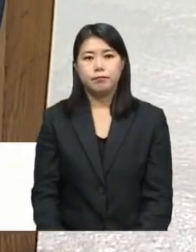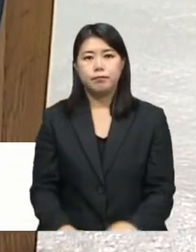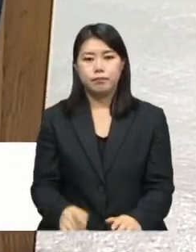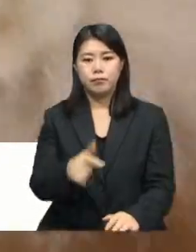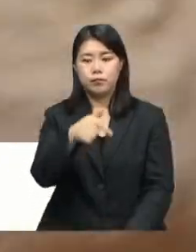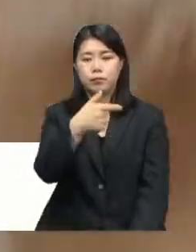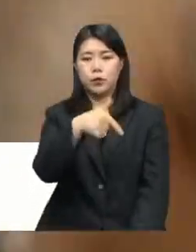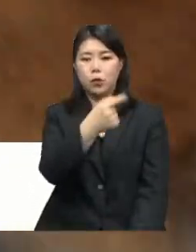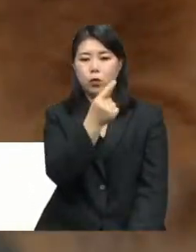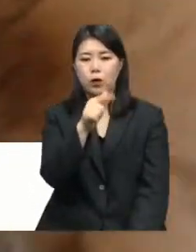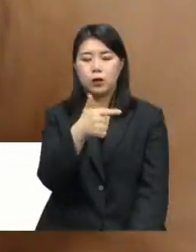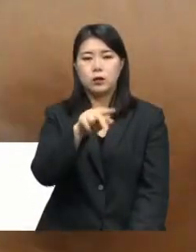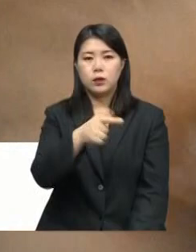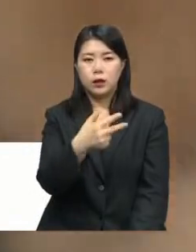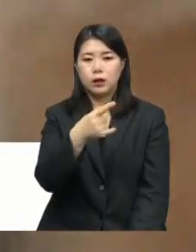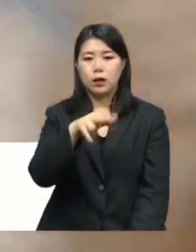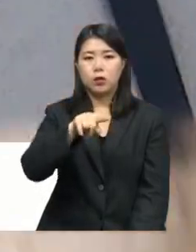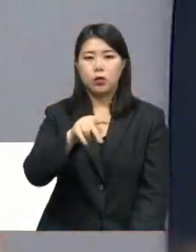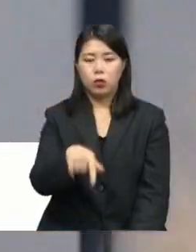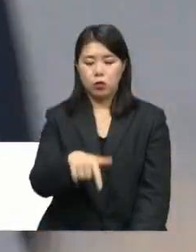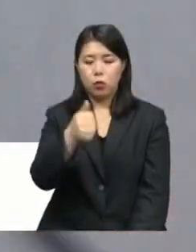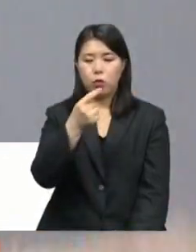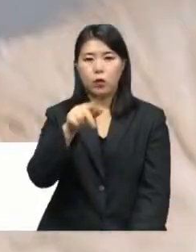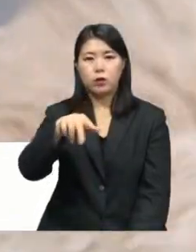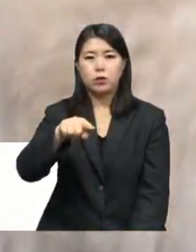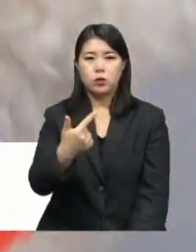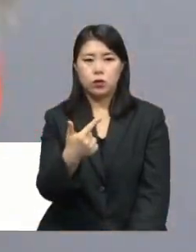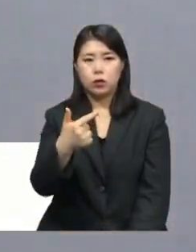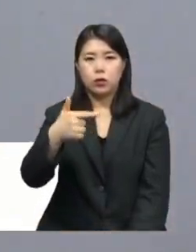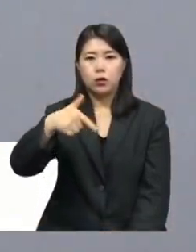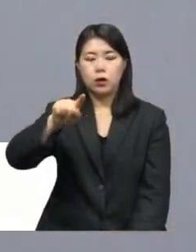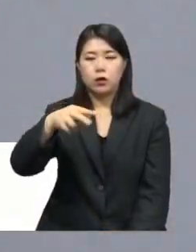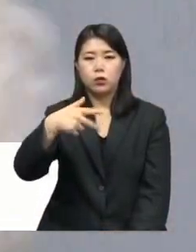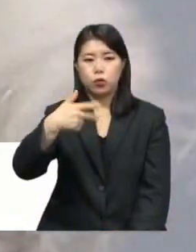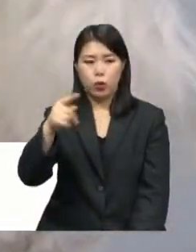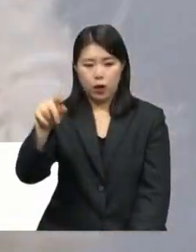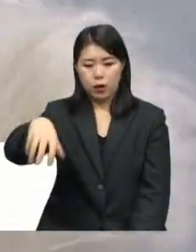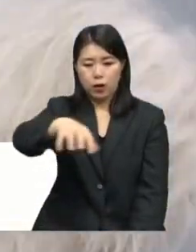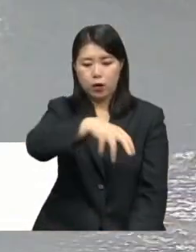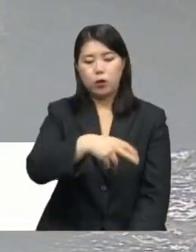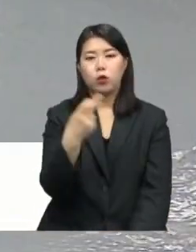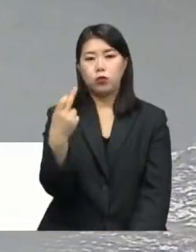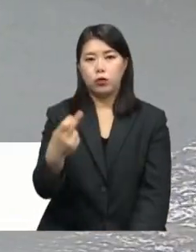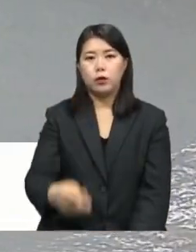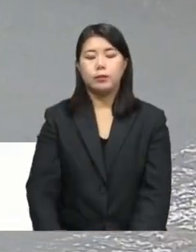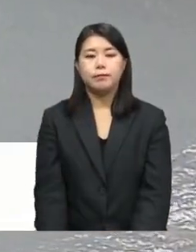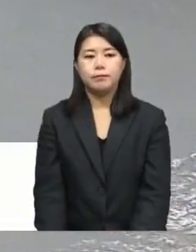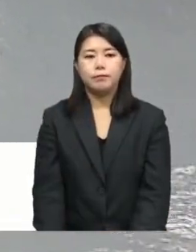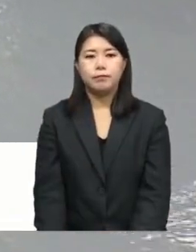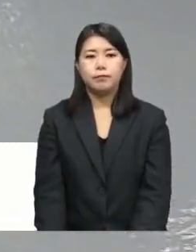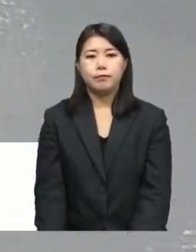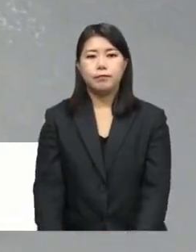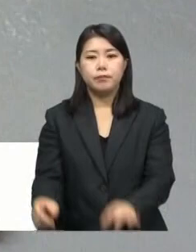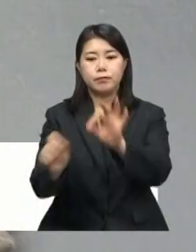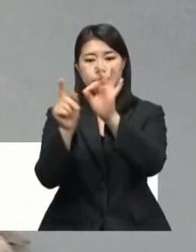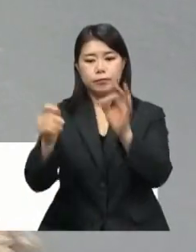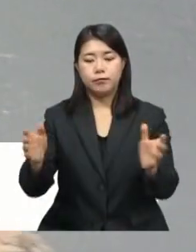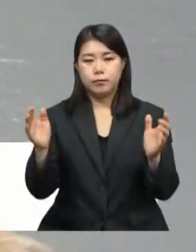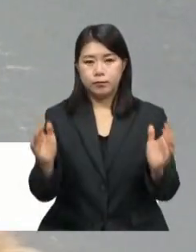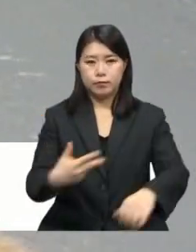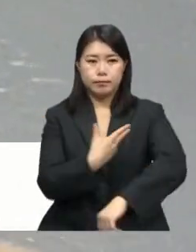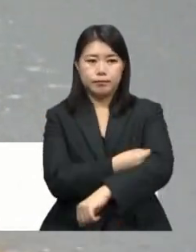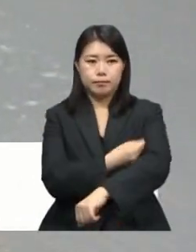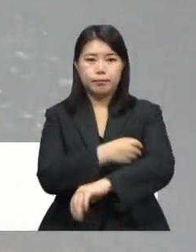관산 능곡 대덕 화전 행주 가좌 등 12개 동입니다 다음 달 10일까지 진행되는 접종